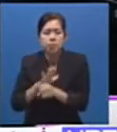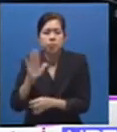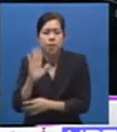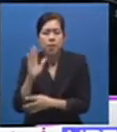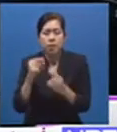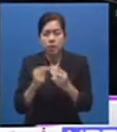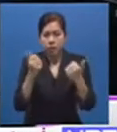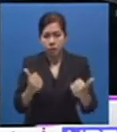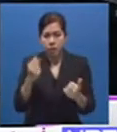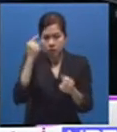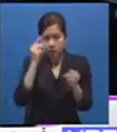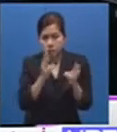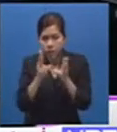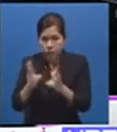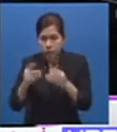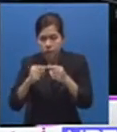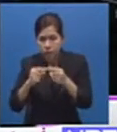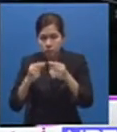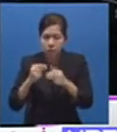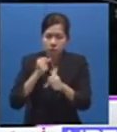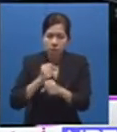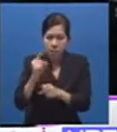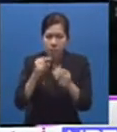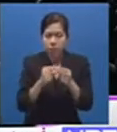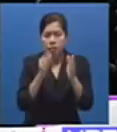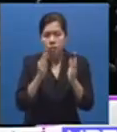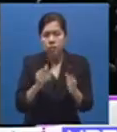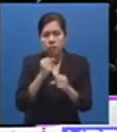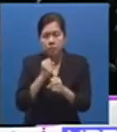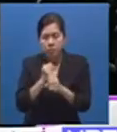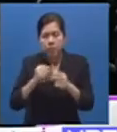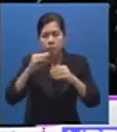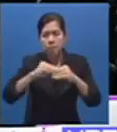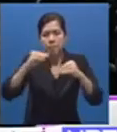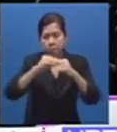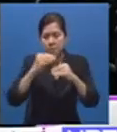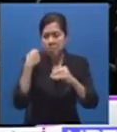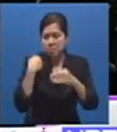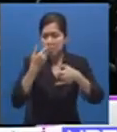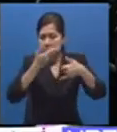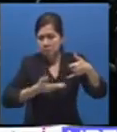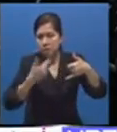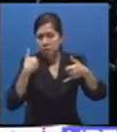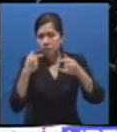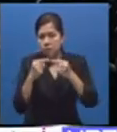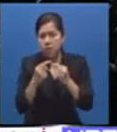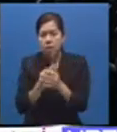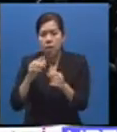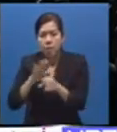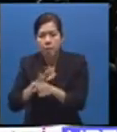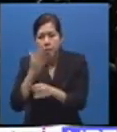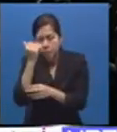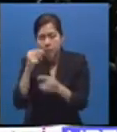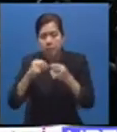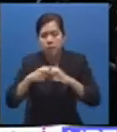จึงต้องเร่งหาแนวทางการพัฒนาและผลิตบุคลากรทางการแพทย์ให้มีคุณภาพและเพียงพอเนื่องจากปัญหาการข